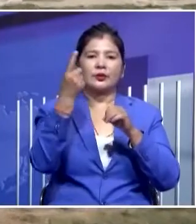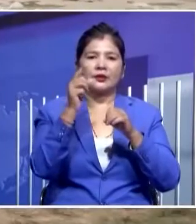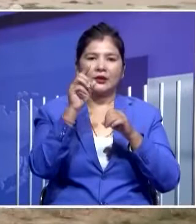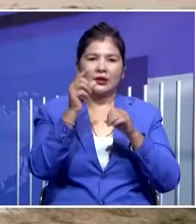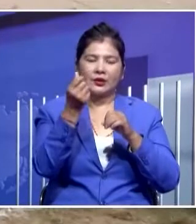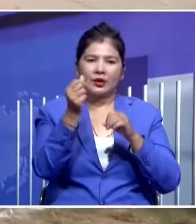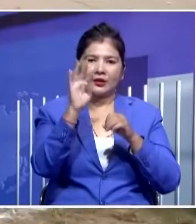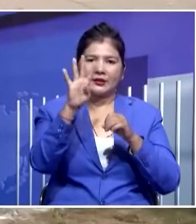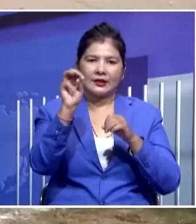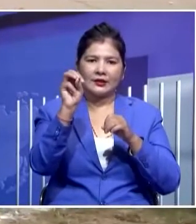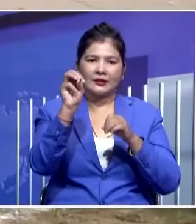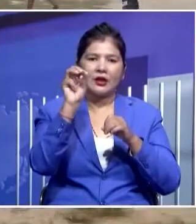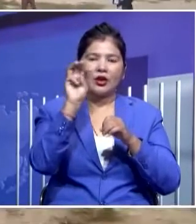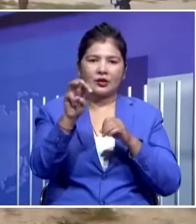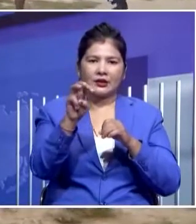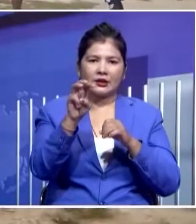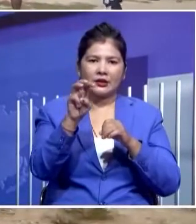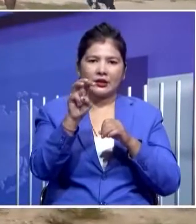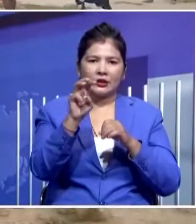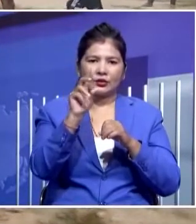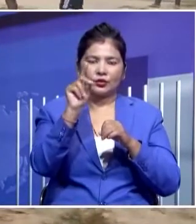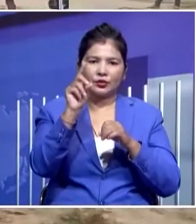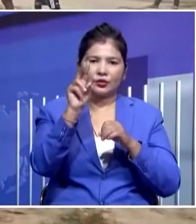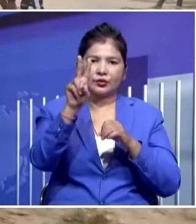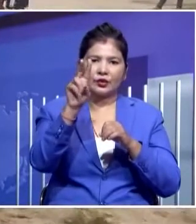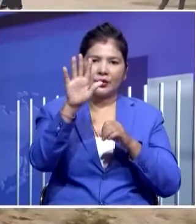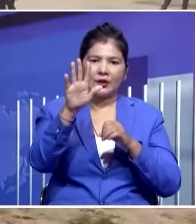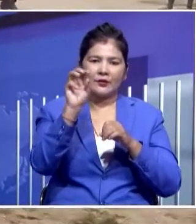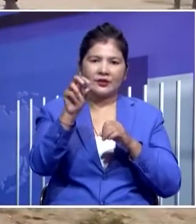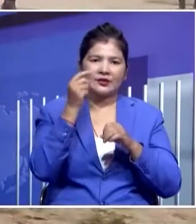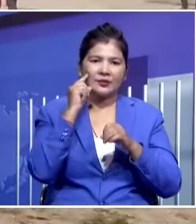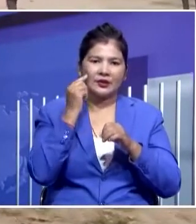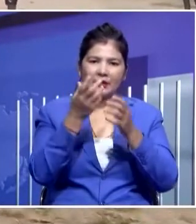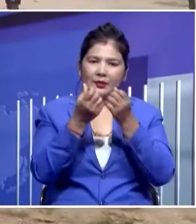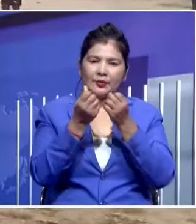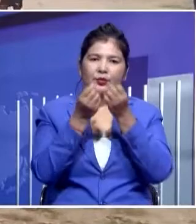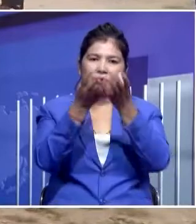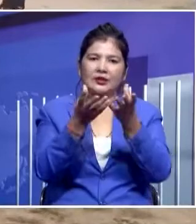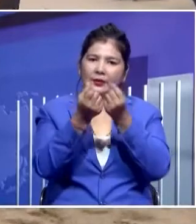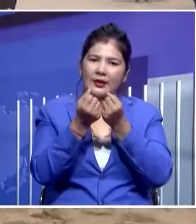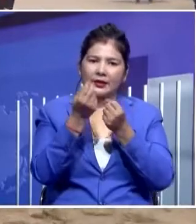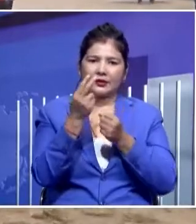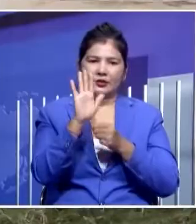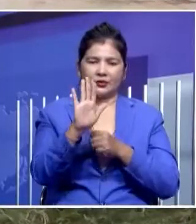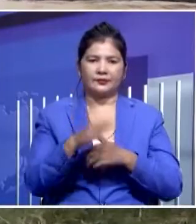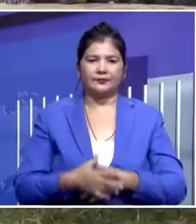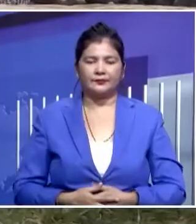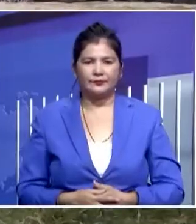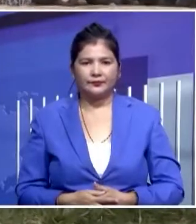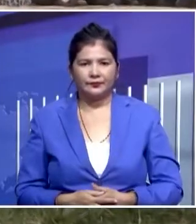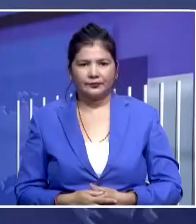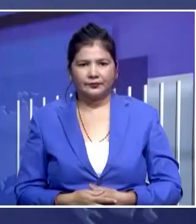नगद 40,000 तथा ट्रफी, दोस्रो हुने टिमले 25,000 तथा ट्रफी पुरस्कार प्राप्त गरेका छन्।